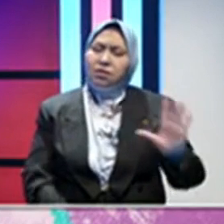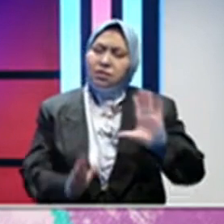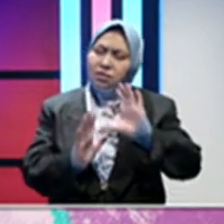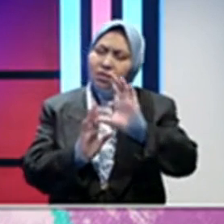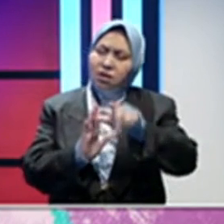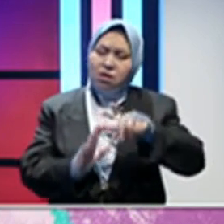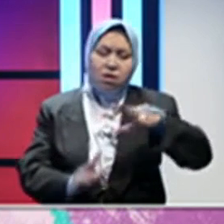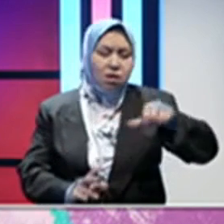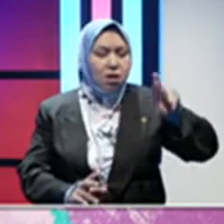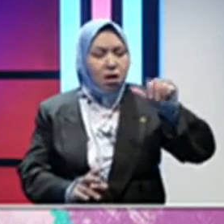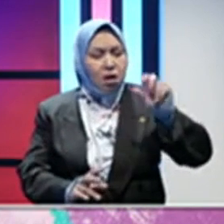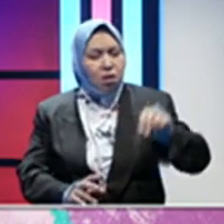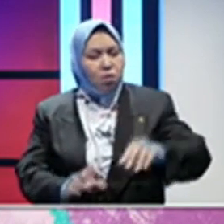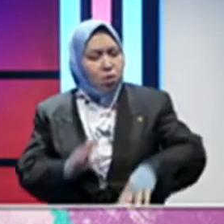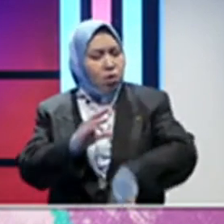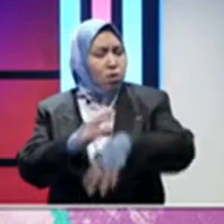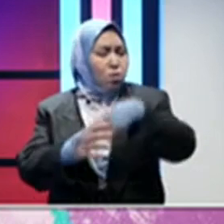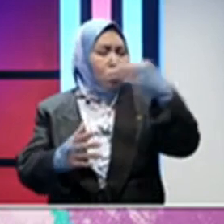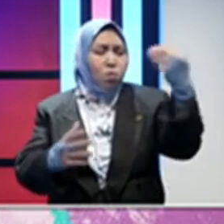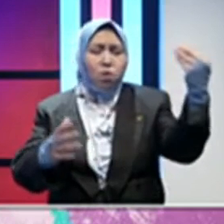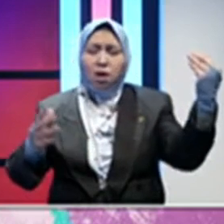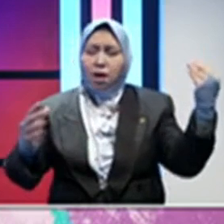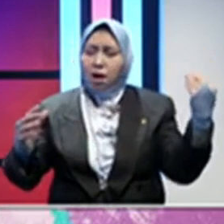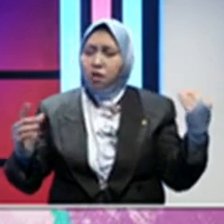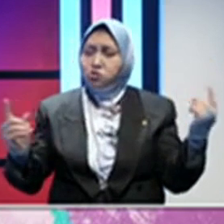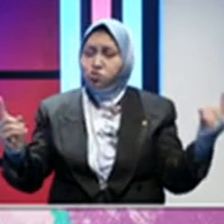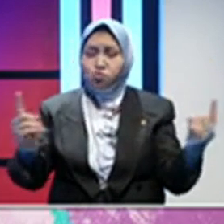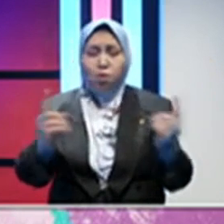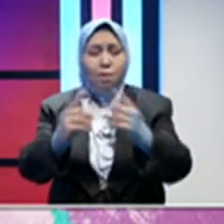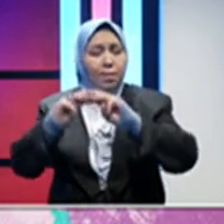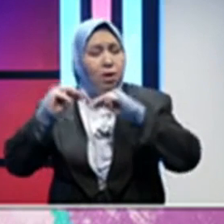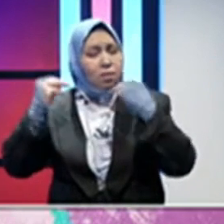فخرج على قومه في